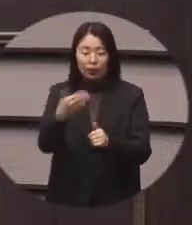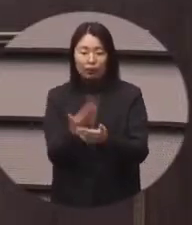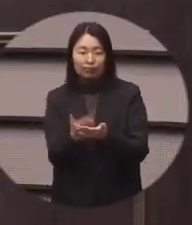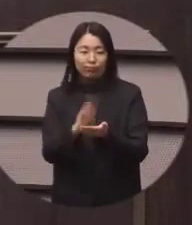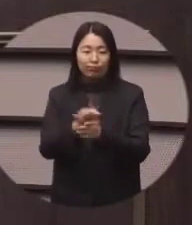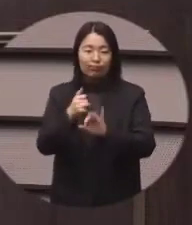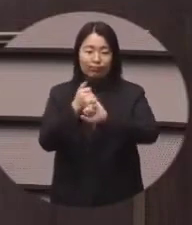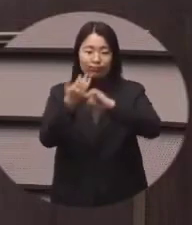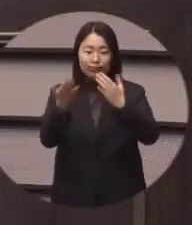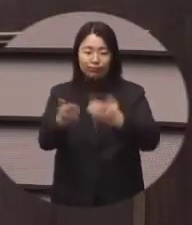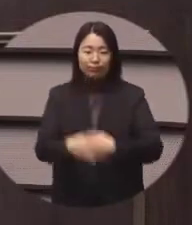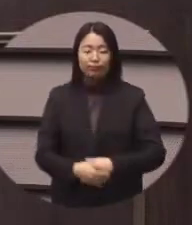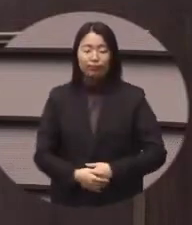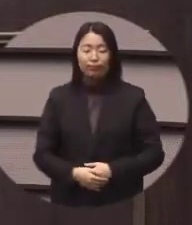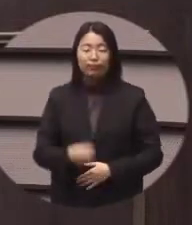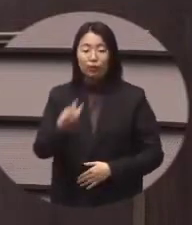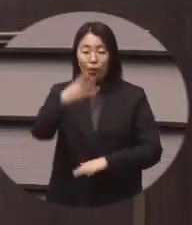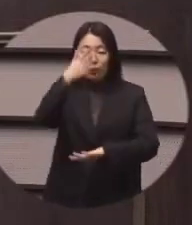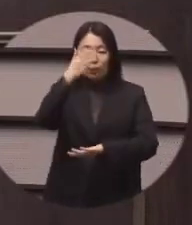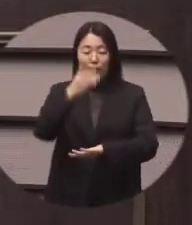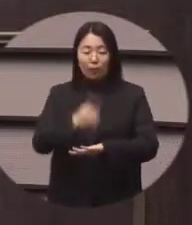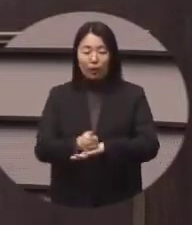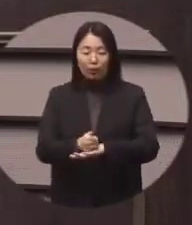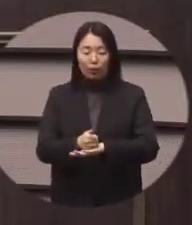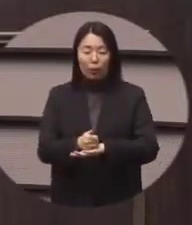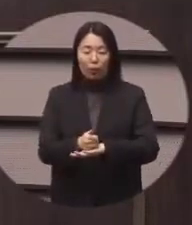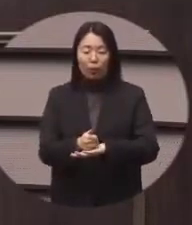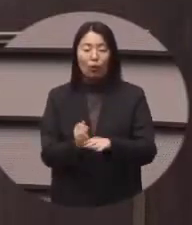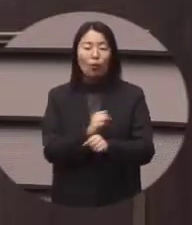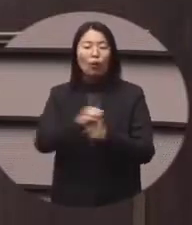끝으로 50만 자족도시 실현 시기를 앞당기겠습니다.